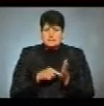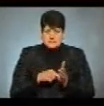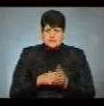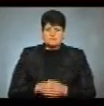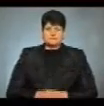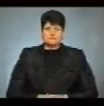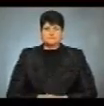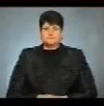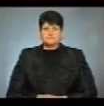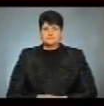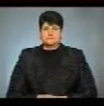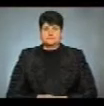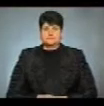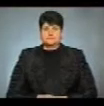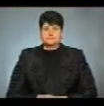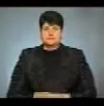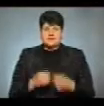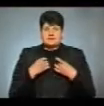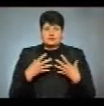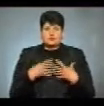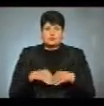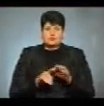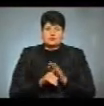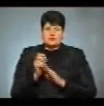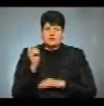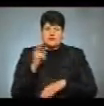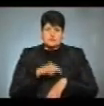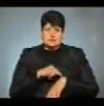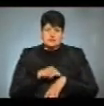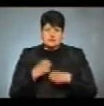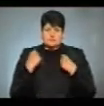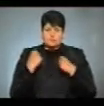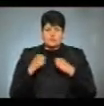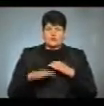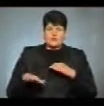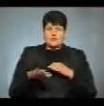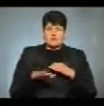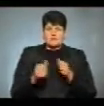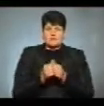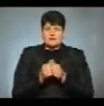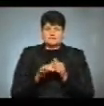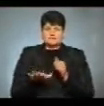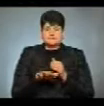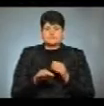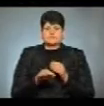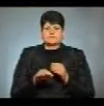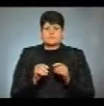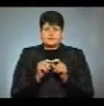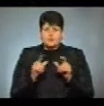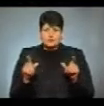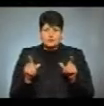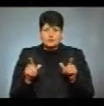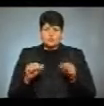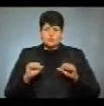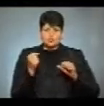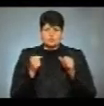наші кореспонденти. Свято сім'ї розпочалося о 12-й годині на спортивному майданчику на території шкільного стадіону. Дружні матчі